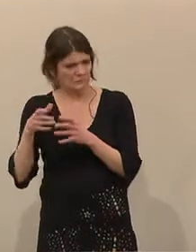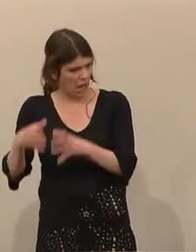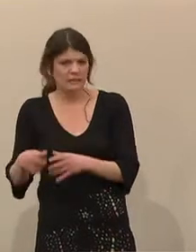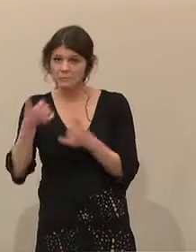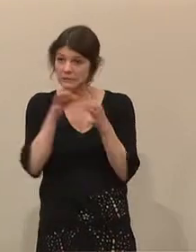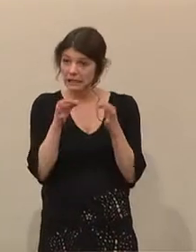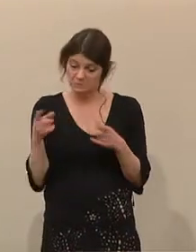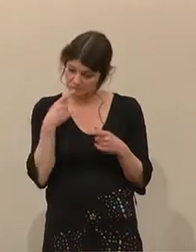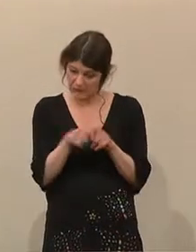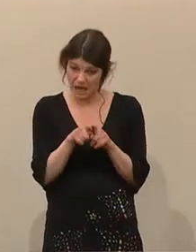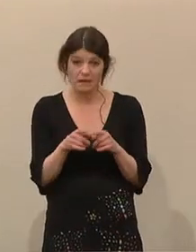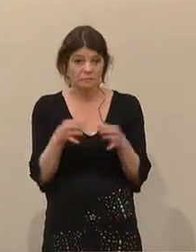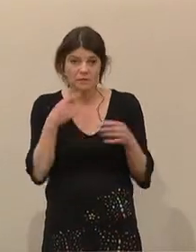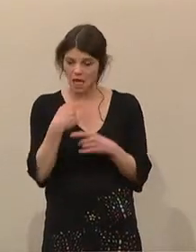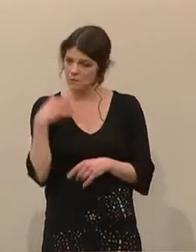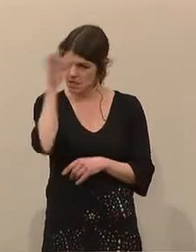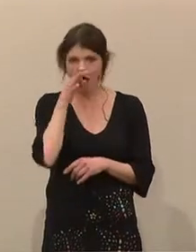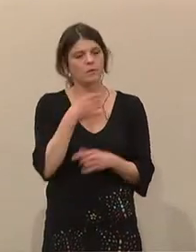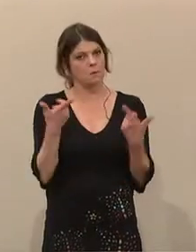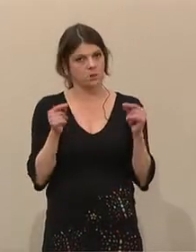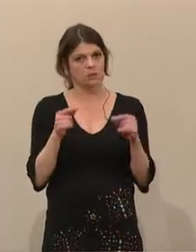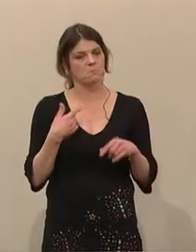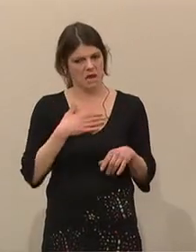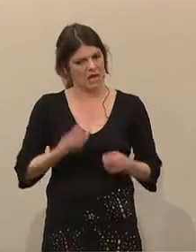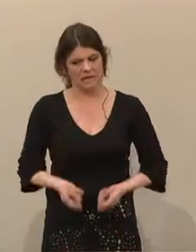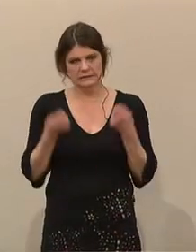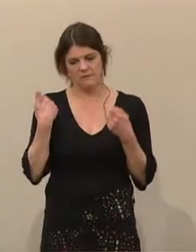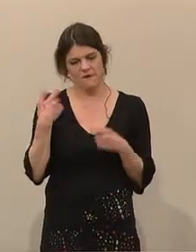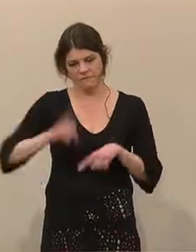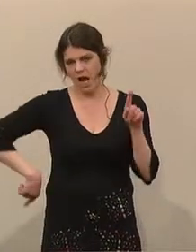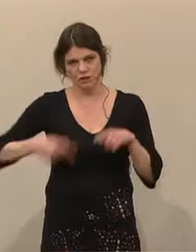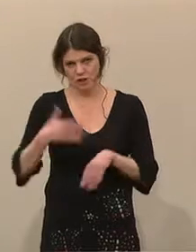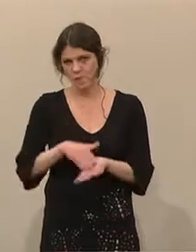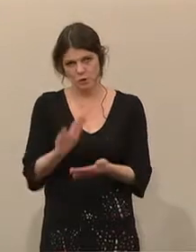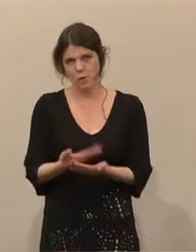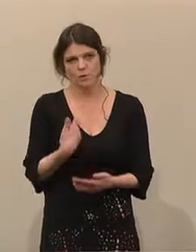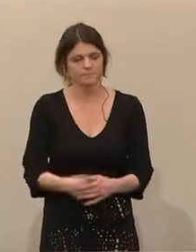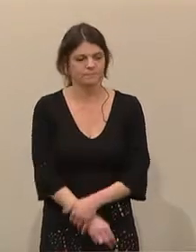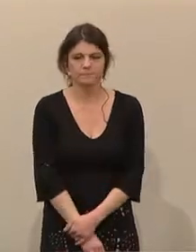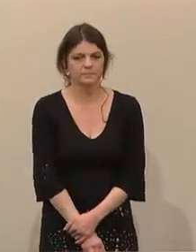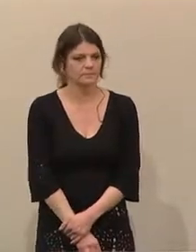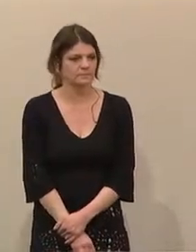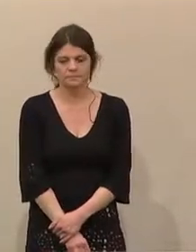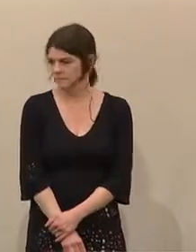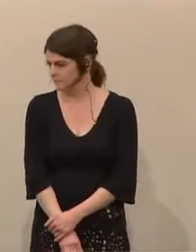sehr traurig, weil ich denke, dann hätte ich in meiner Erziehung irgendetwas falsch gemacht.